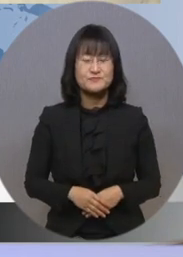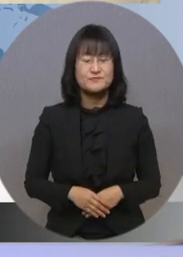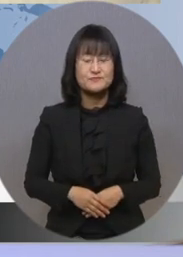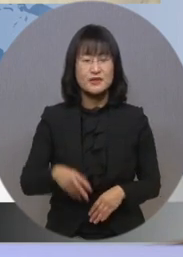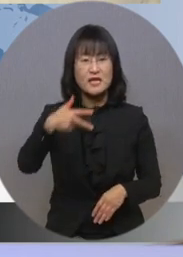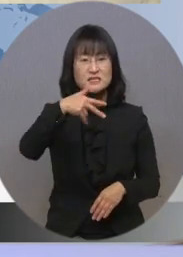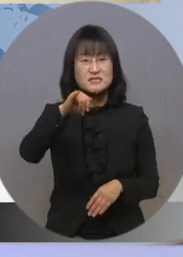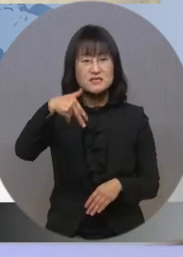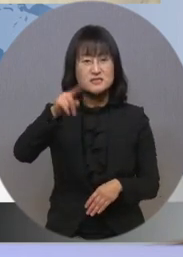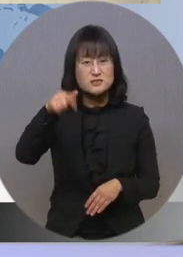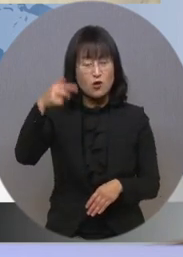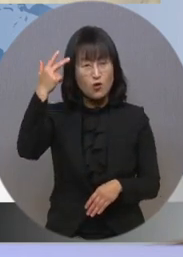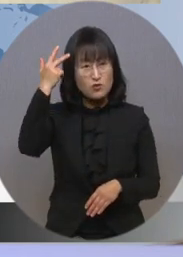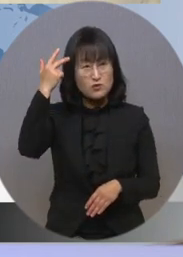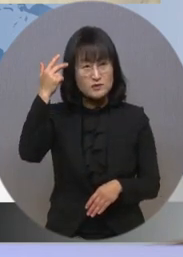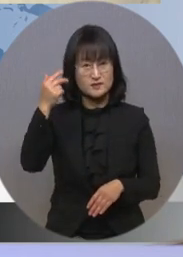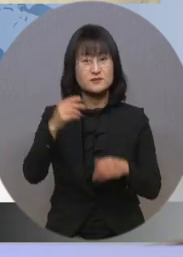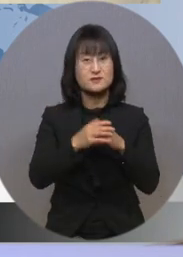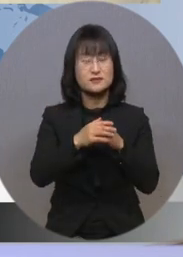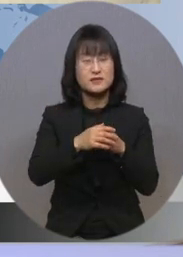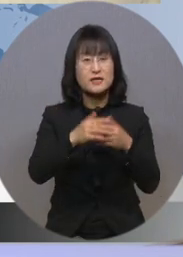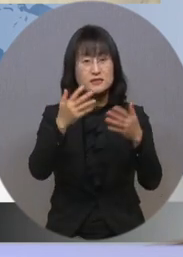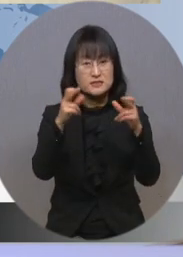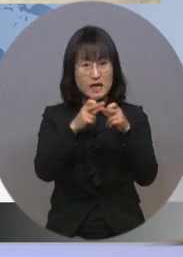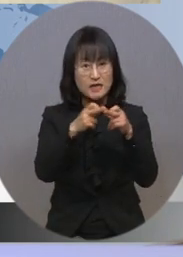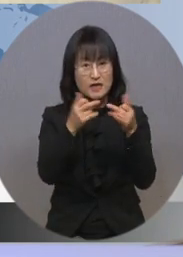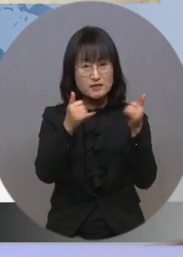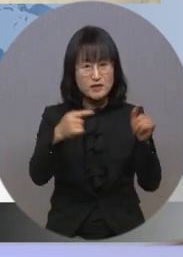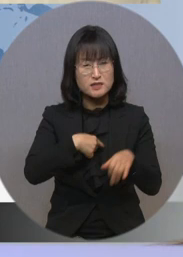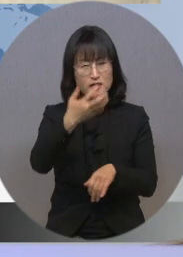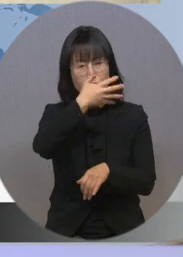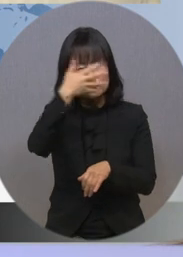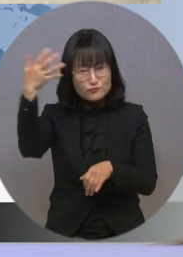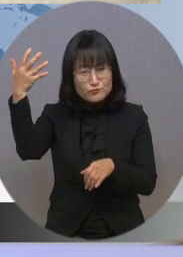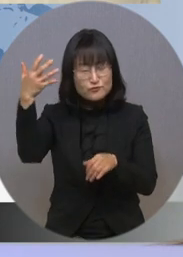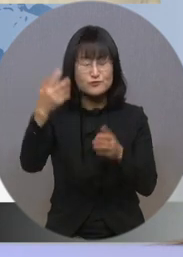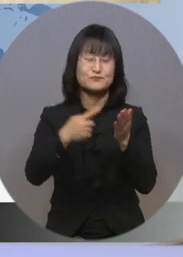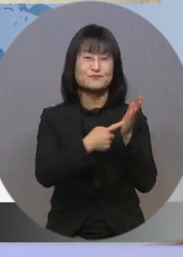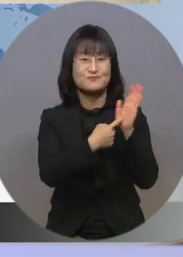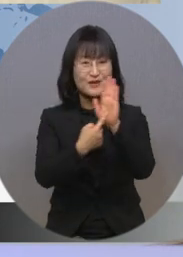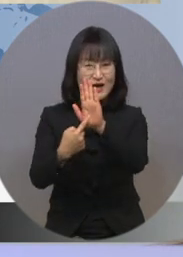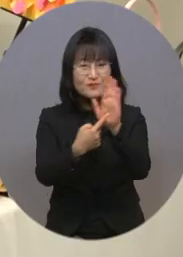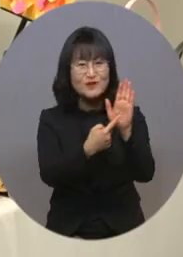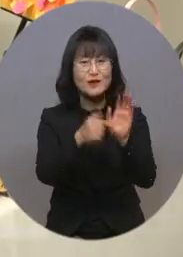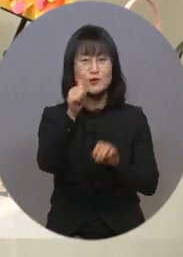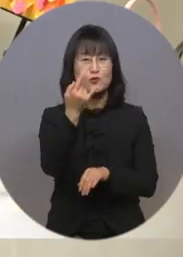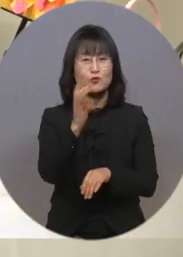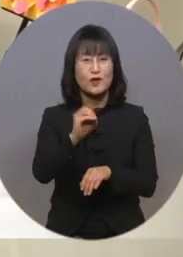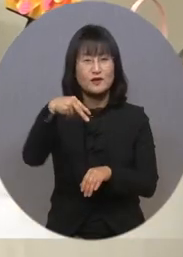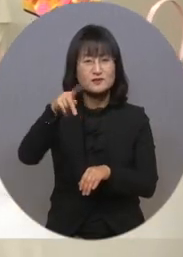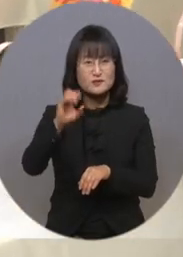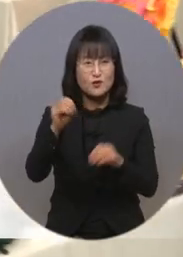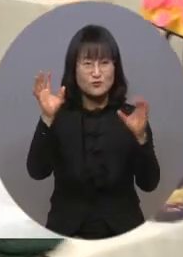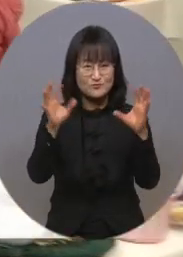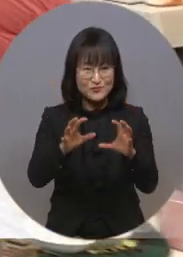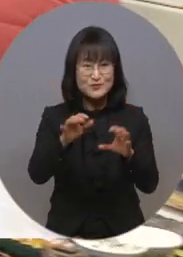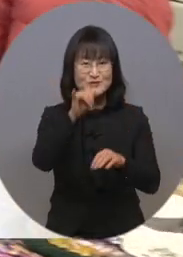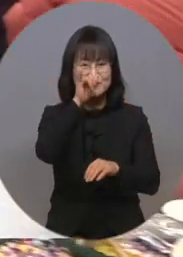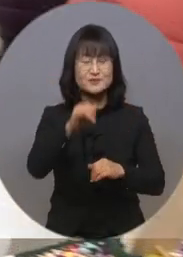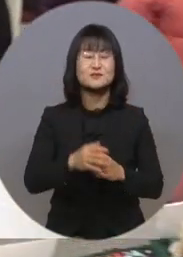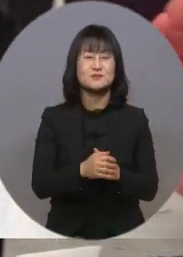지적장애인들이 자신의 꿈을 작품으로 펼치는 전시회가 강원도 횡성에 마련됐습니다. 횡성군